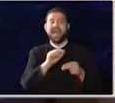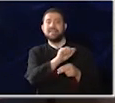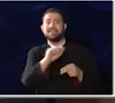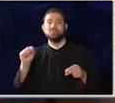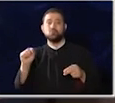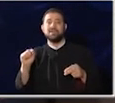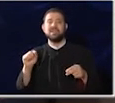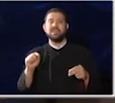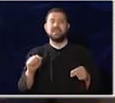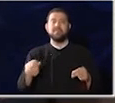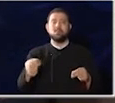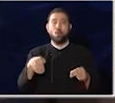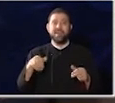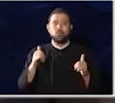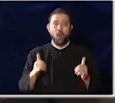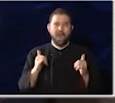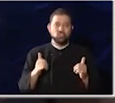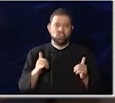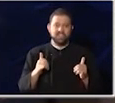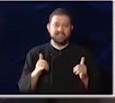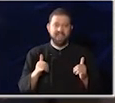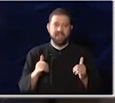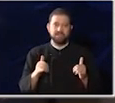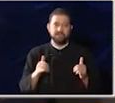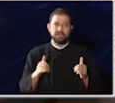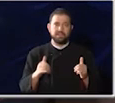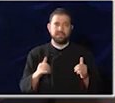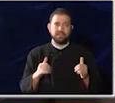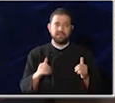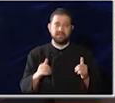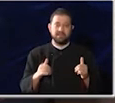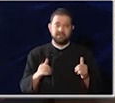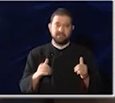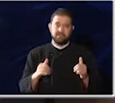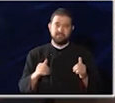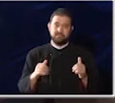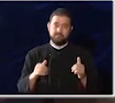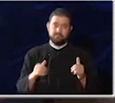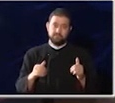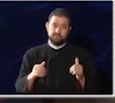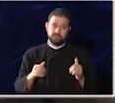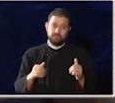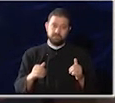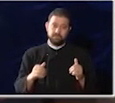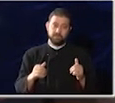este important să subliniem în momentul acesta că